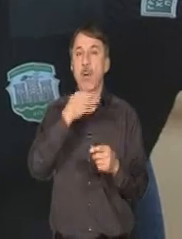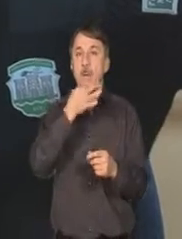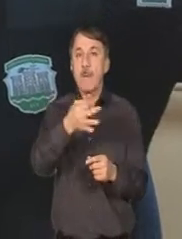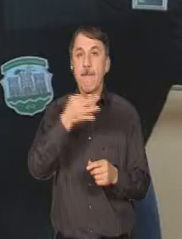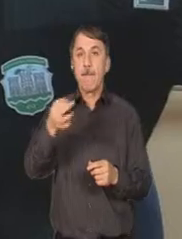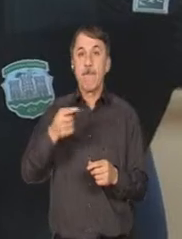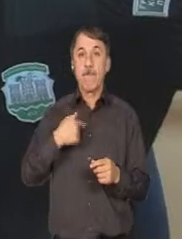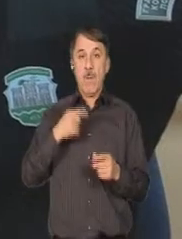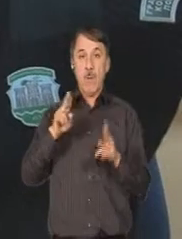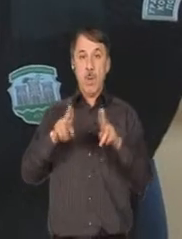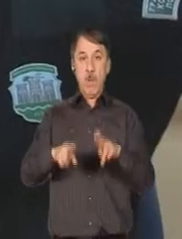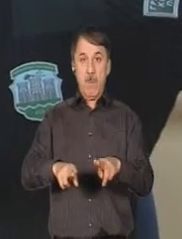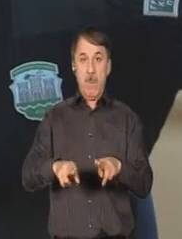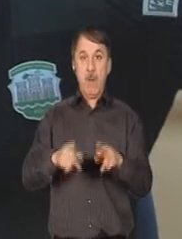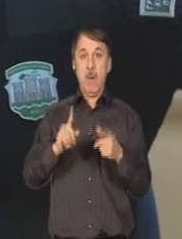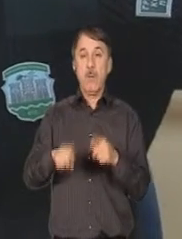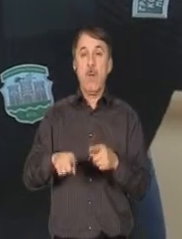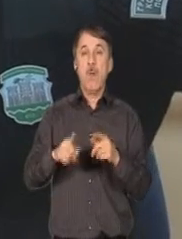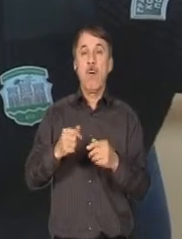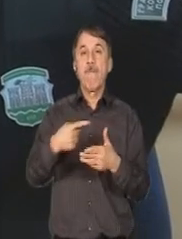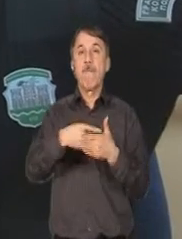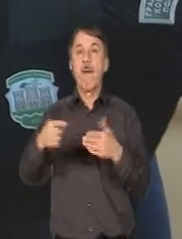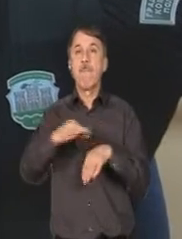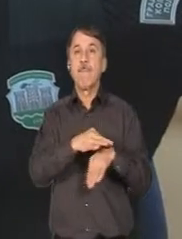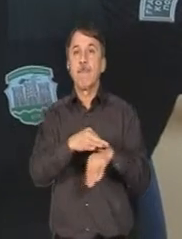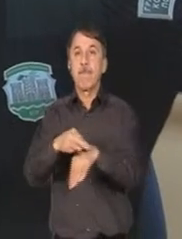postupanju, ali smo imali svega možda desetak